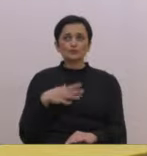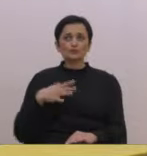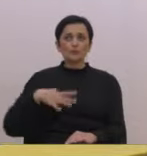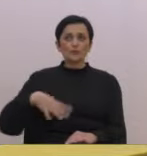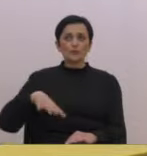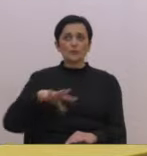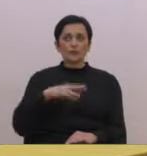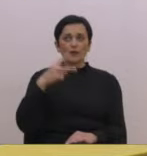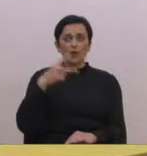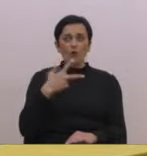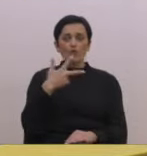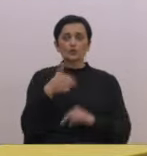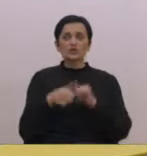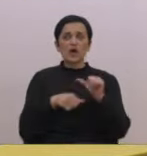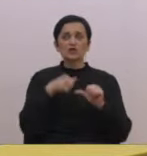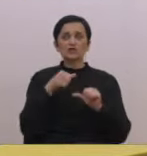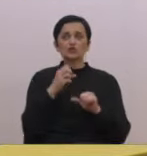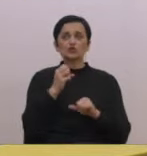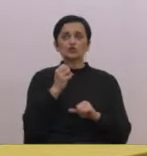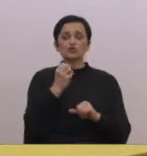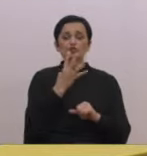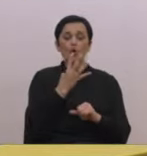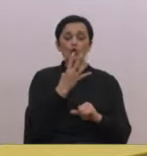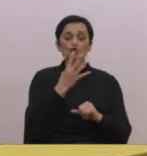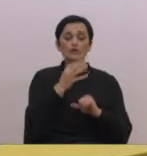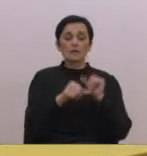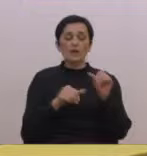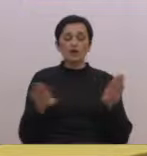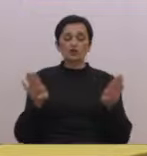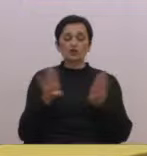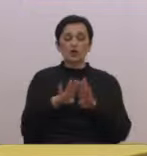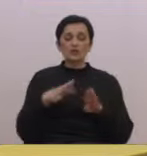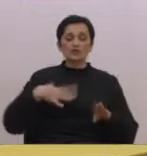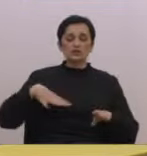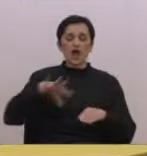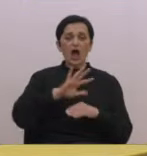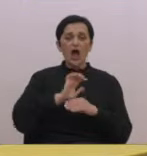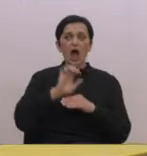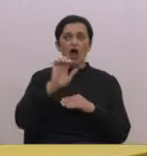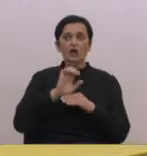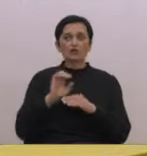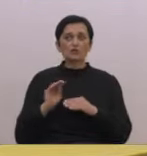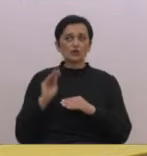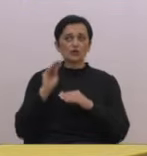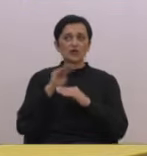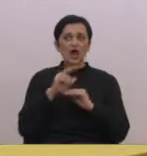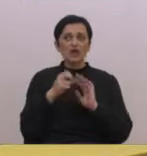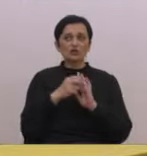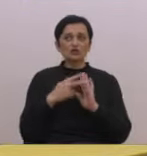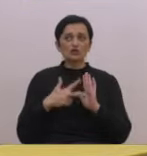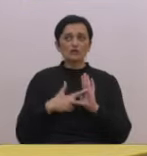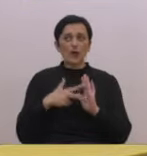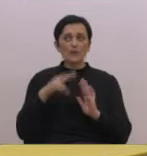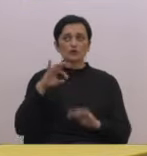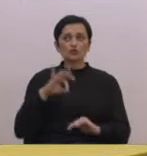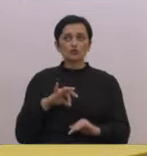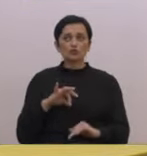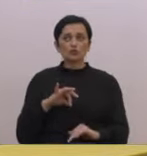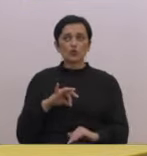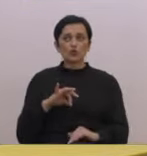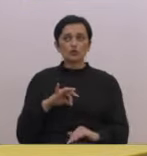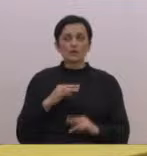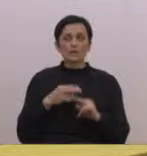საქართველოში 2023 წელს 14 წელთან შედარებით საქართველოს ექსპორტი გაიზარდა 18%-ით.